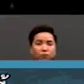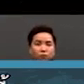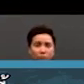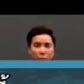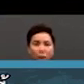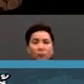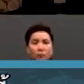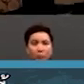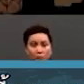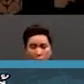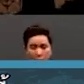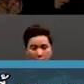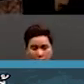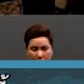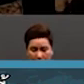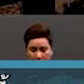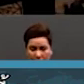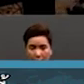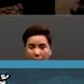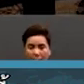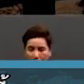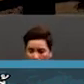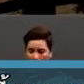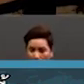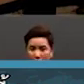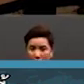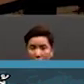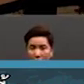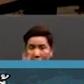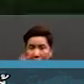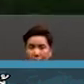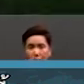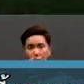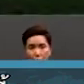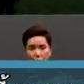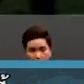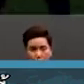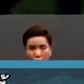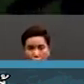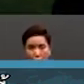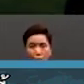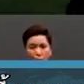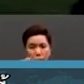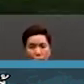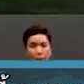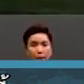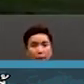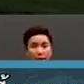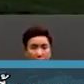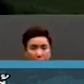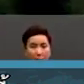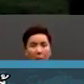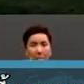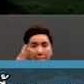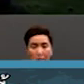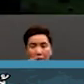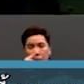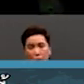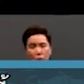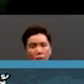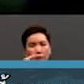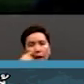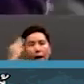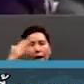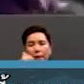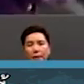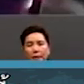พฤศจิกายน2566เป็นต้นไปจะสิ้นสุดประมาณปลายเดือนกุมภาพันธ์2567โดยอุณหภูมิต่ำสุดบริเ